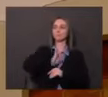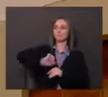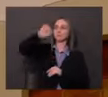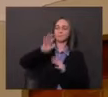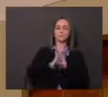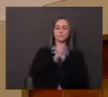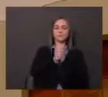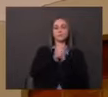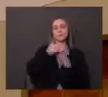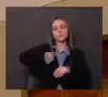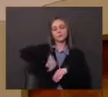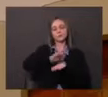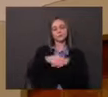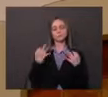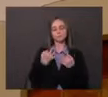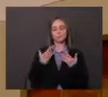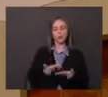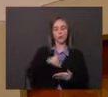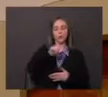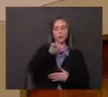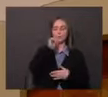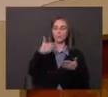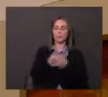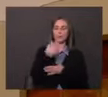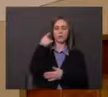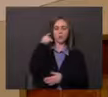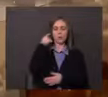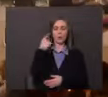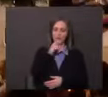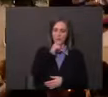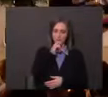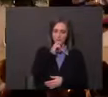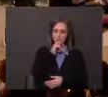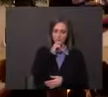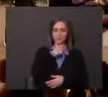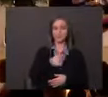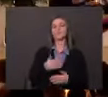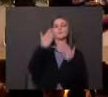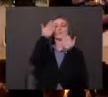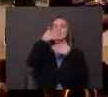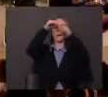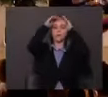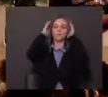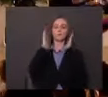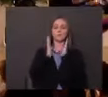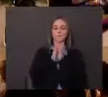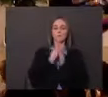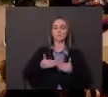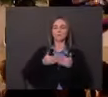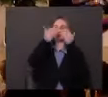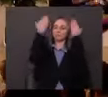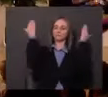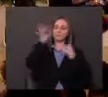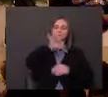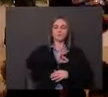nós, pecadores, agora e na hora da nossa morte. Amém. Je vous salue, Marie pleine de grâce. Le Seigneur est